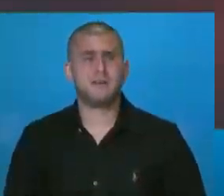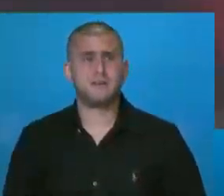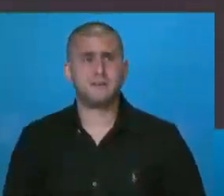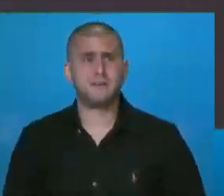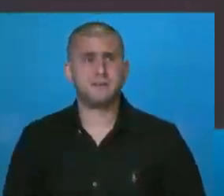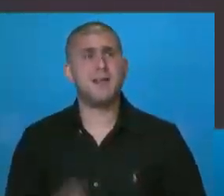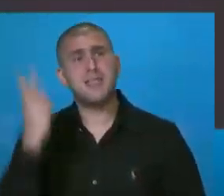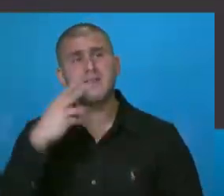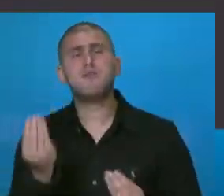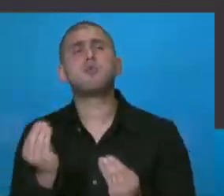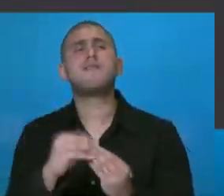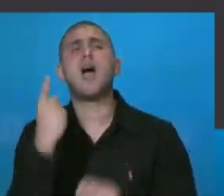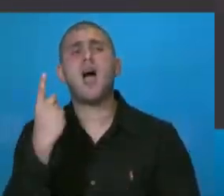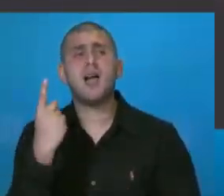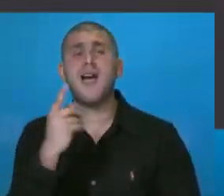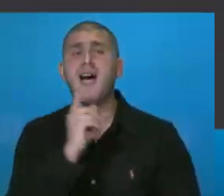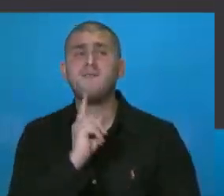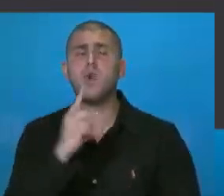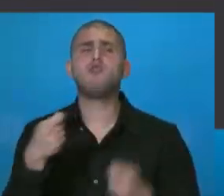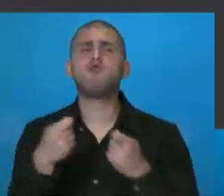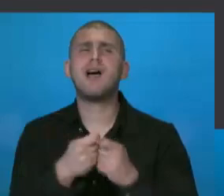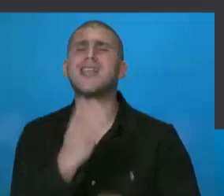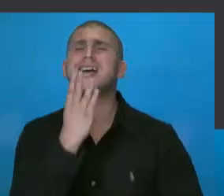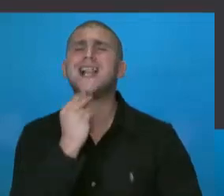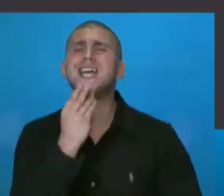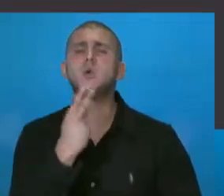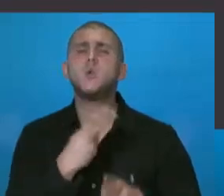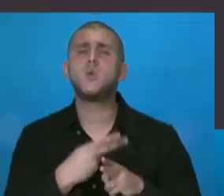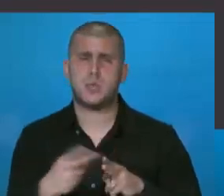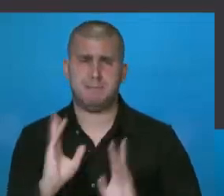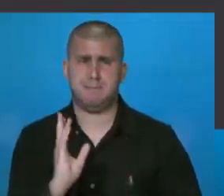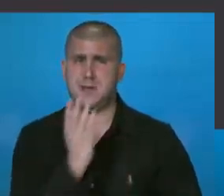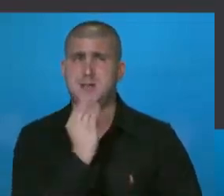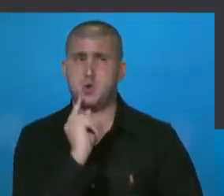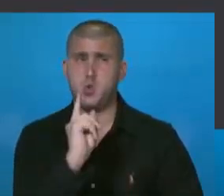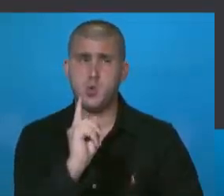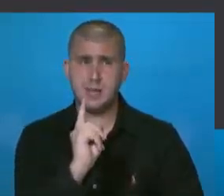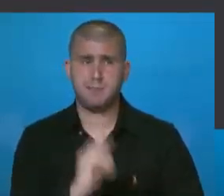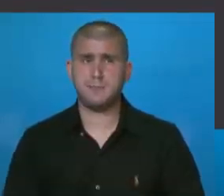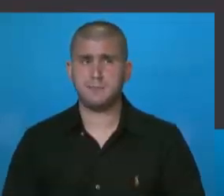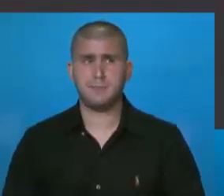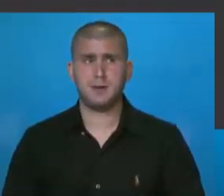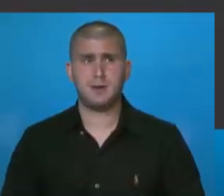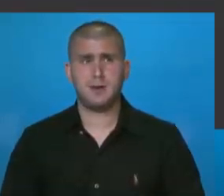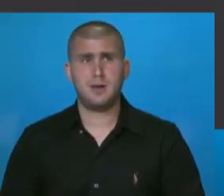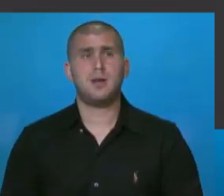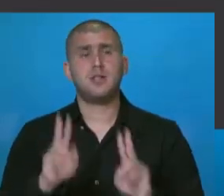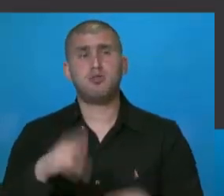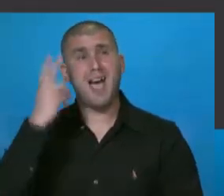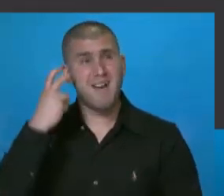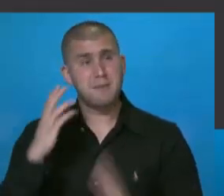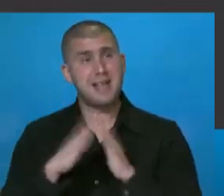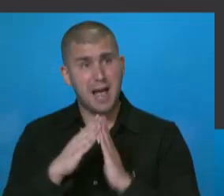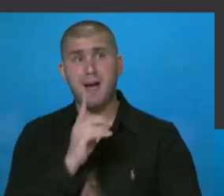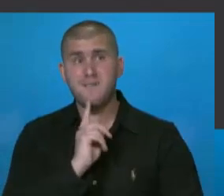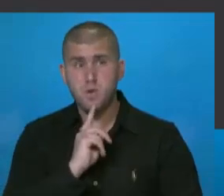תבין רק דבר אחד, שעפולה שייכת ליהודים, ליהודים. יש פה ערבים שגרים פה